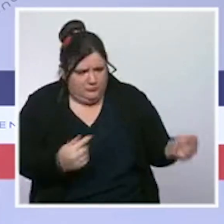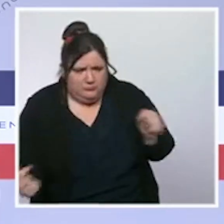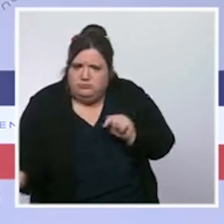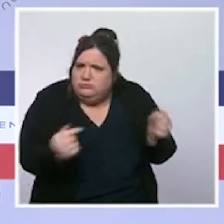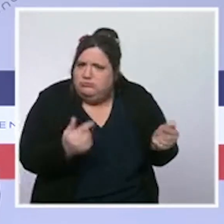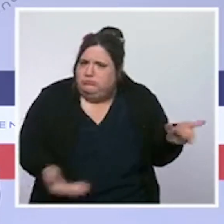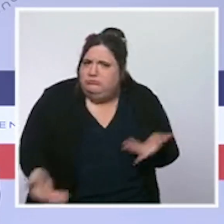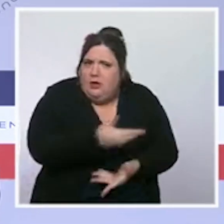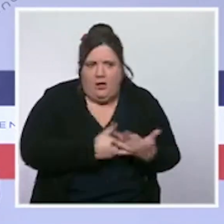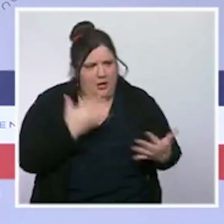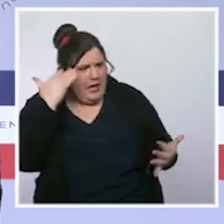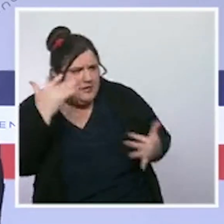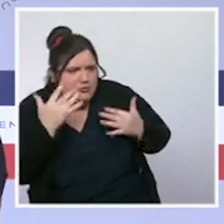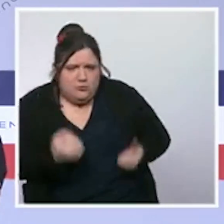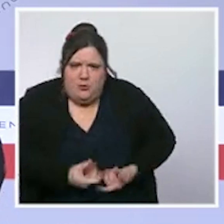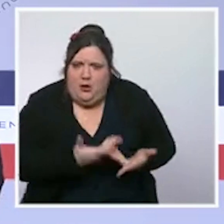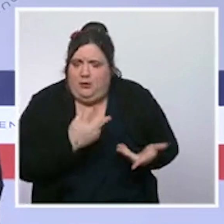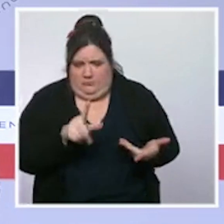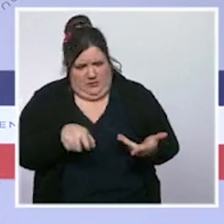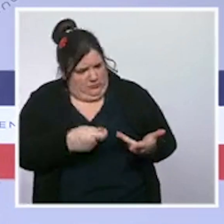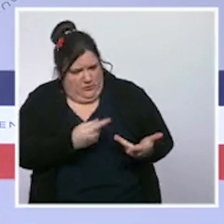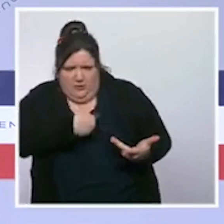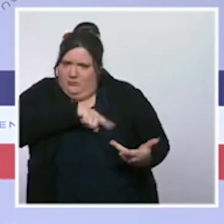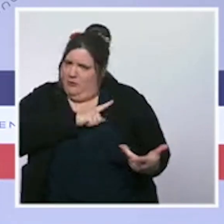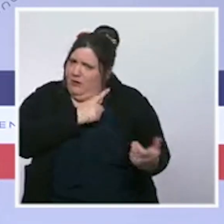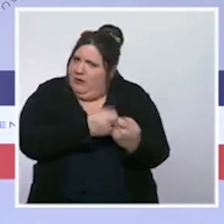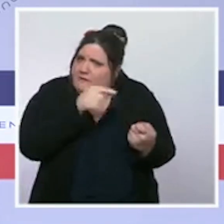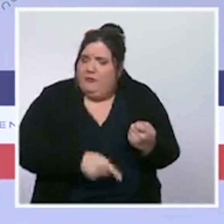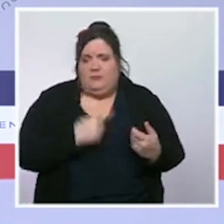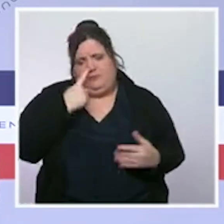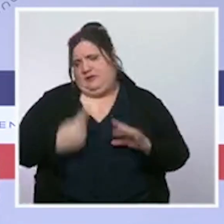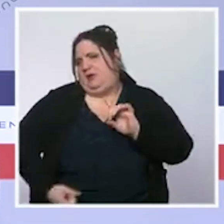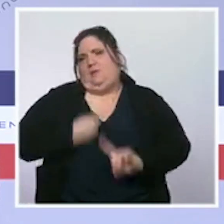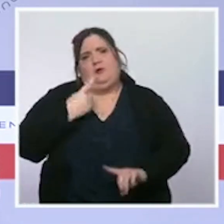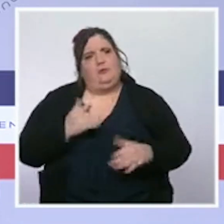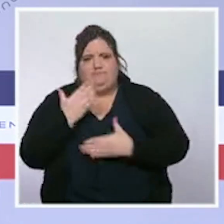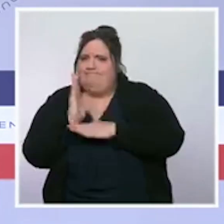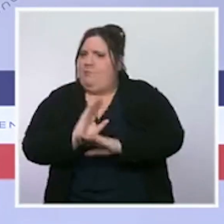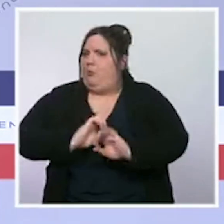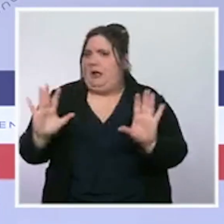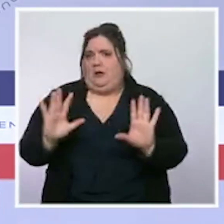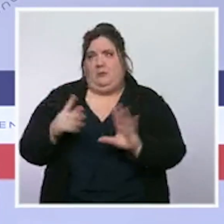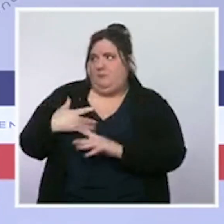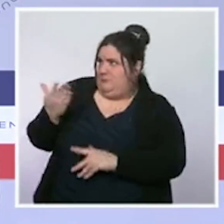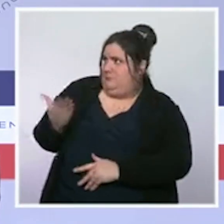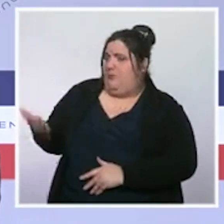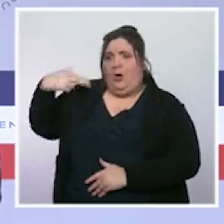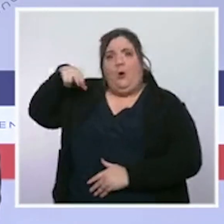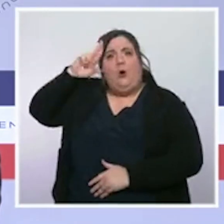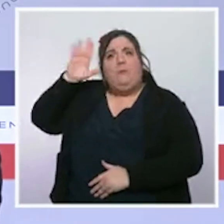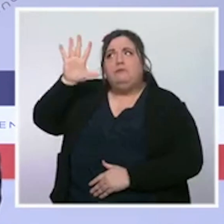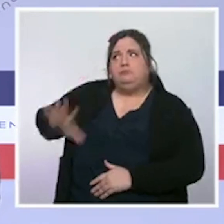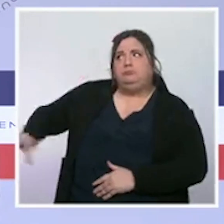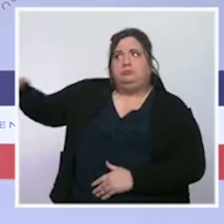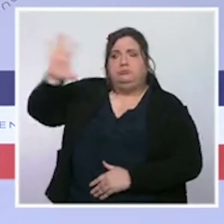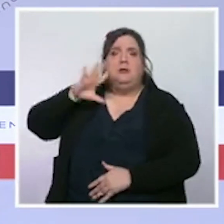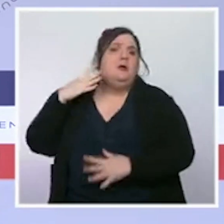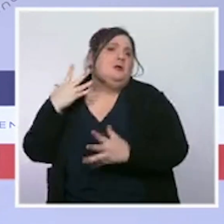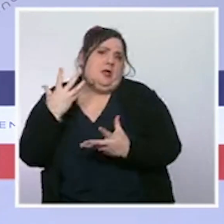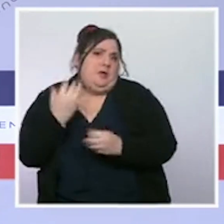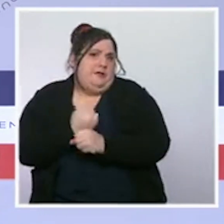voisins européens, nous devons travailler davantage. Mais même après la réforme, nous partirons en France mieux et